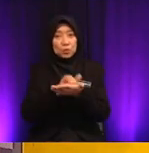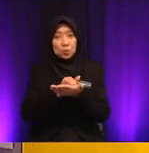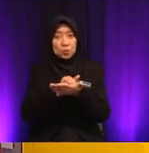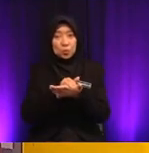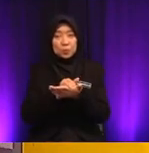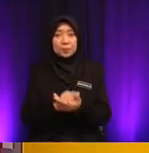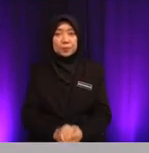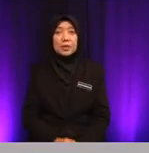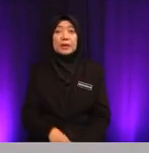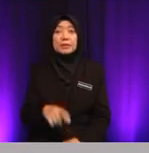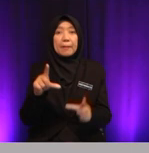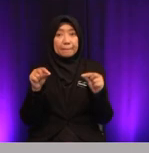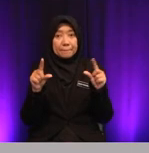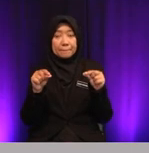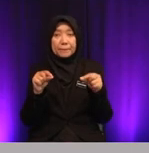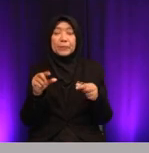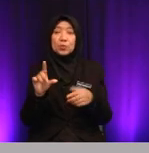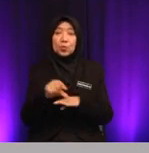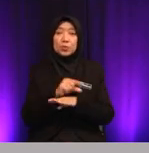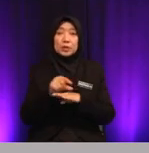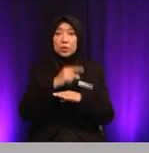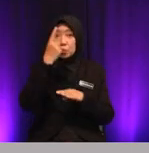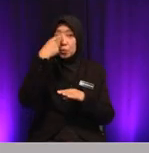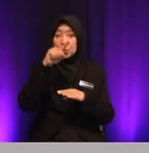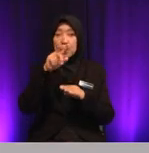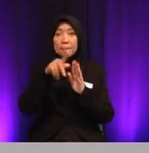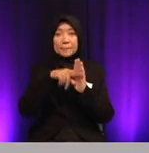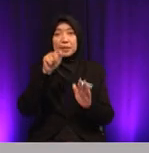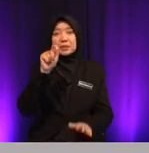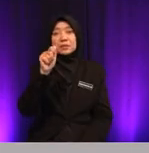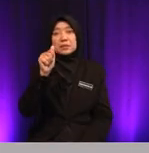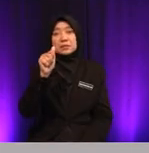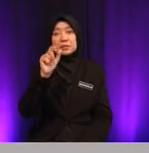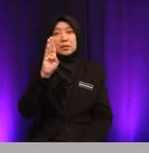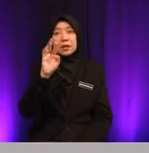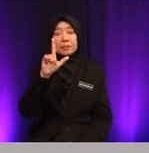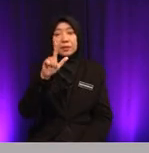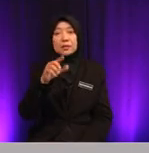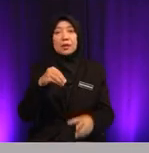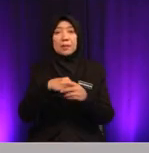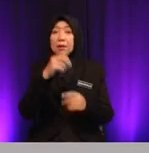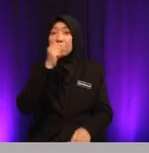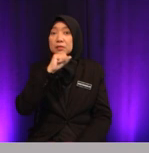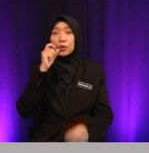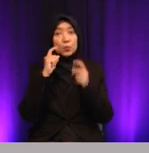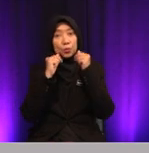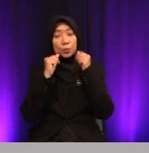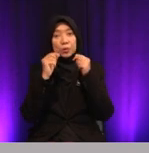kasihan ini digunakan Nah untuk sebagai penstabil di dalam ice cream gula-gula dan juga